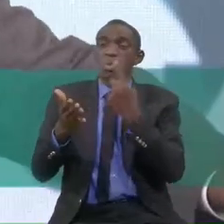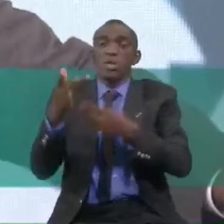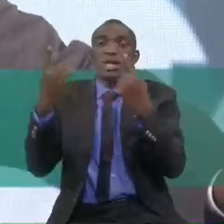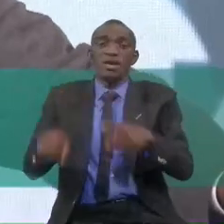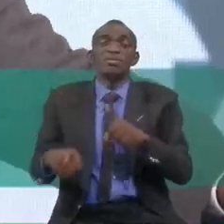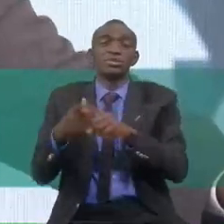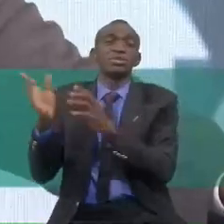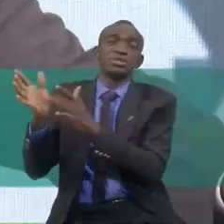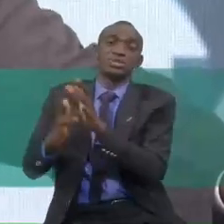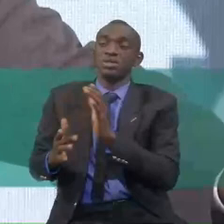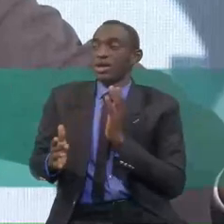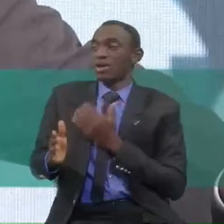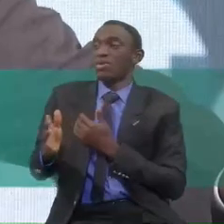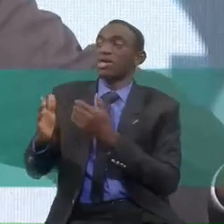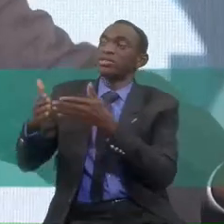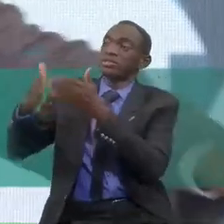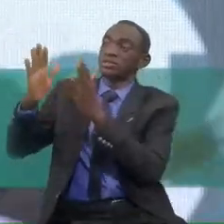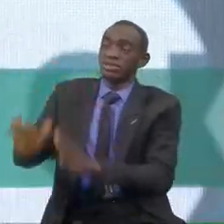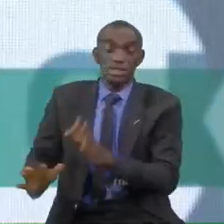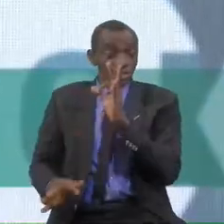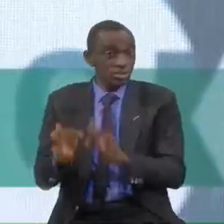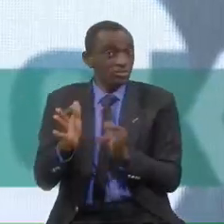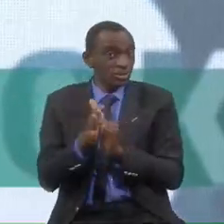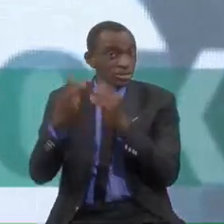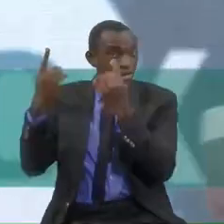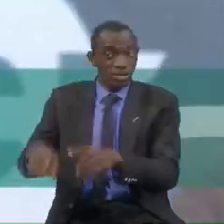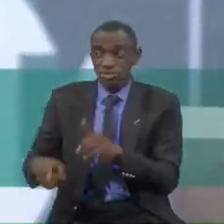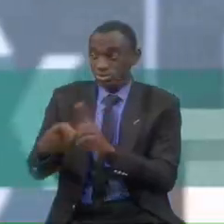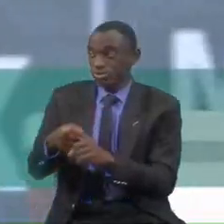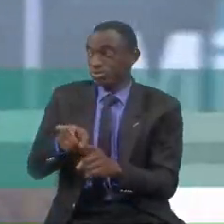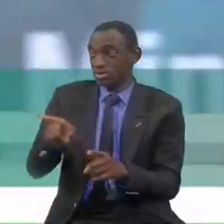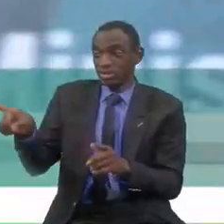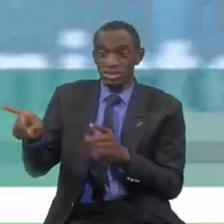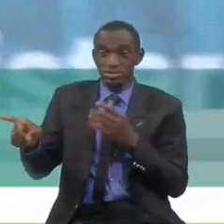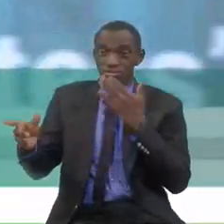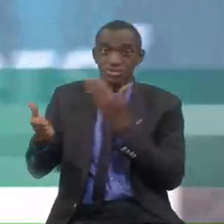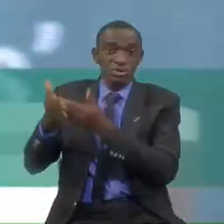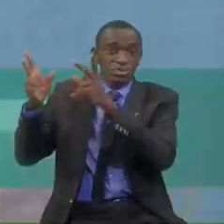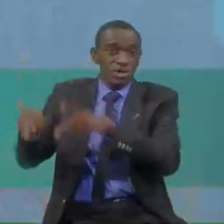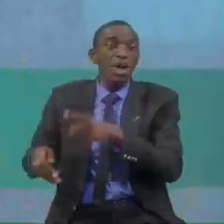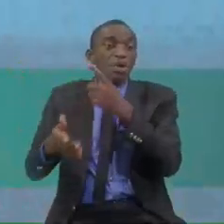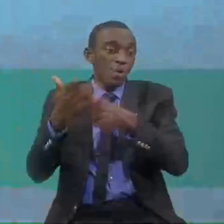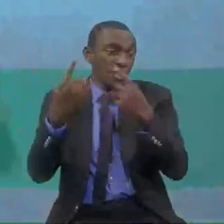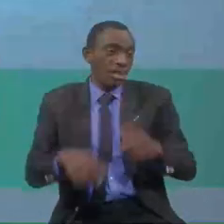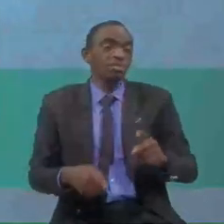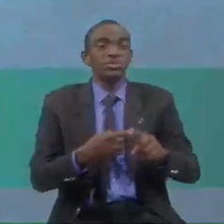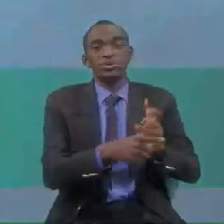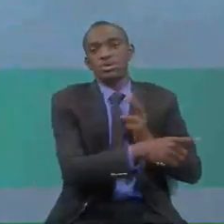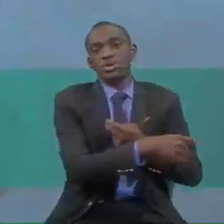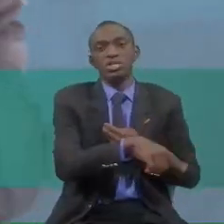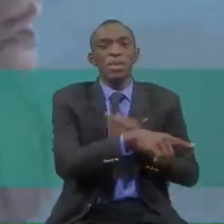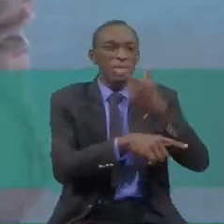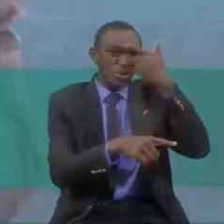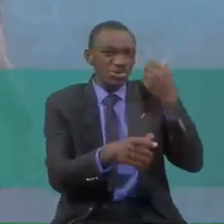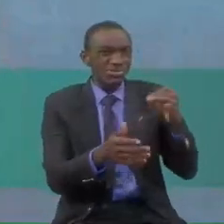cela arrive au bois vert, qu'arrivera-t-il au bois sec? À cause de cela, ils